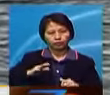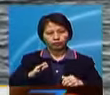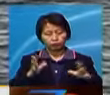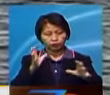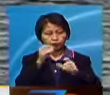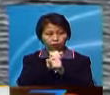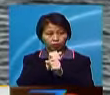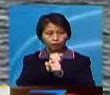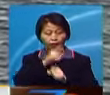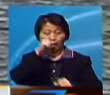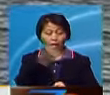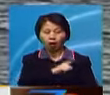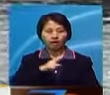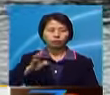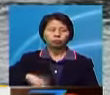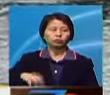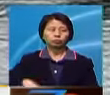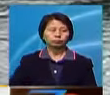mencapai peringkat kritikal.